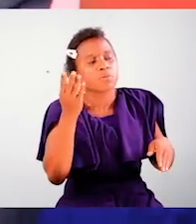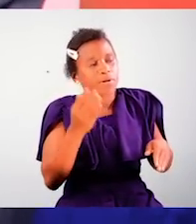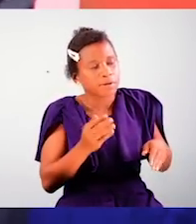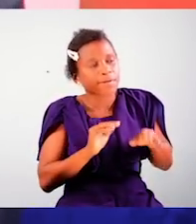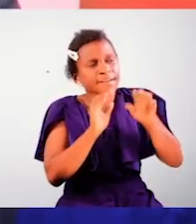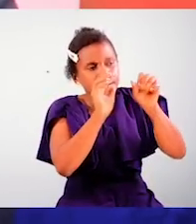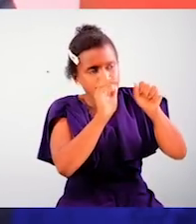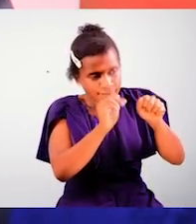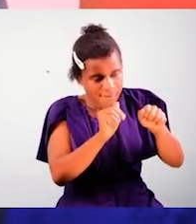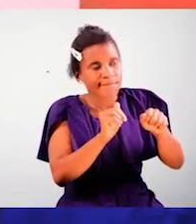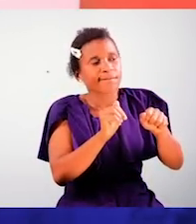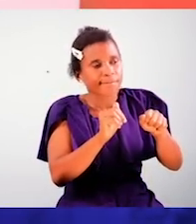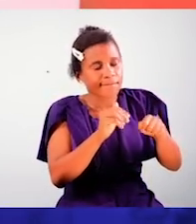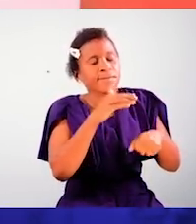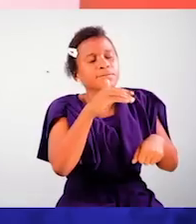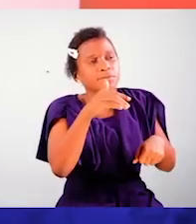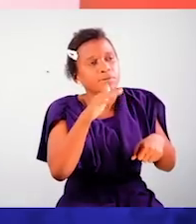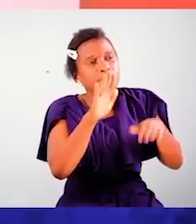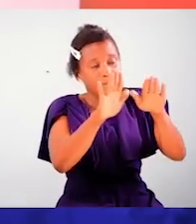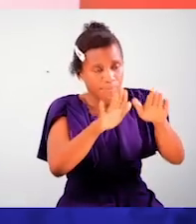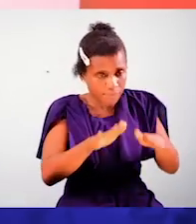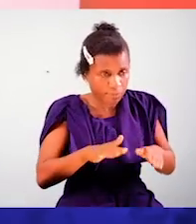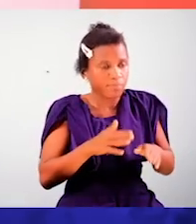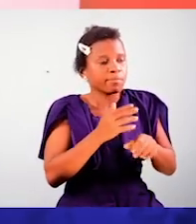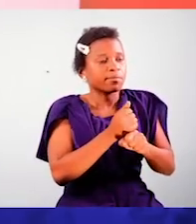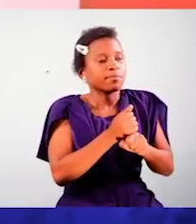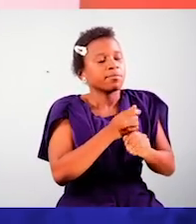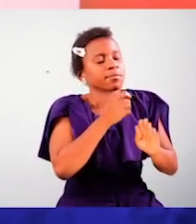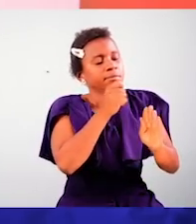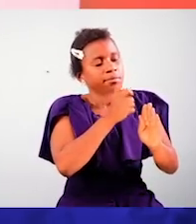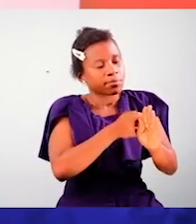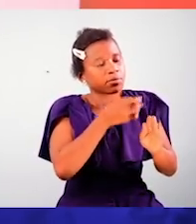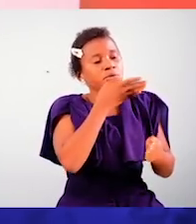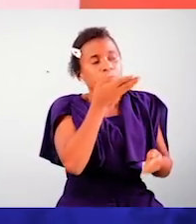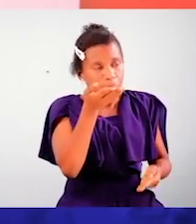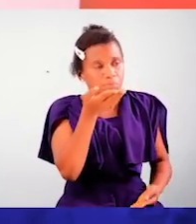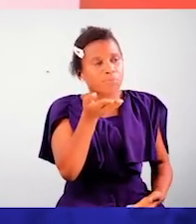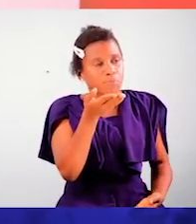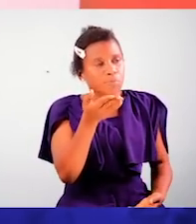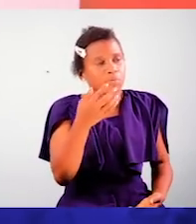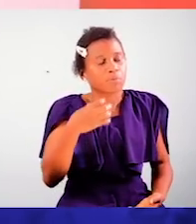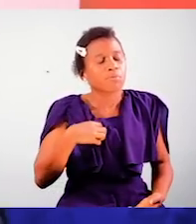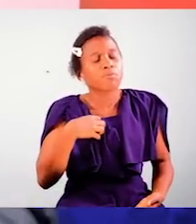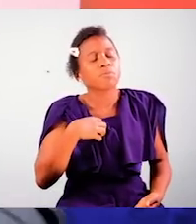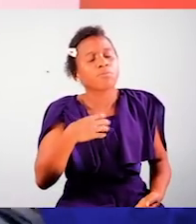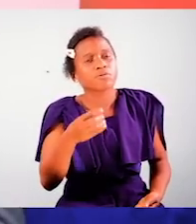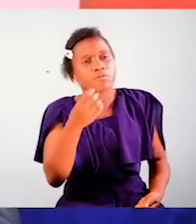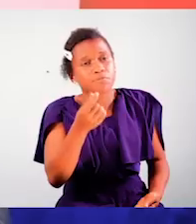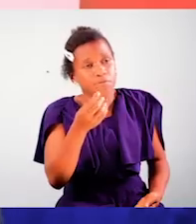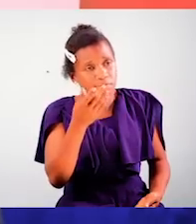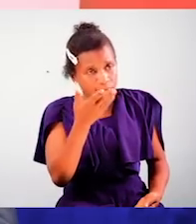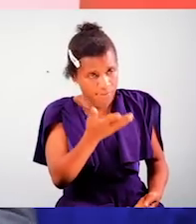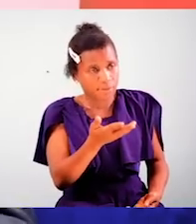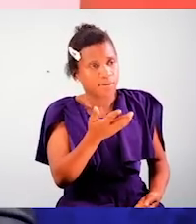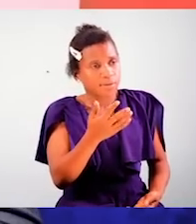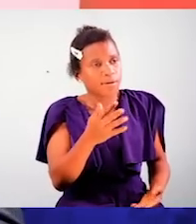haya ya CAG kule Uganda, kumetokea vituko kidogo. Kuna baadhi ya mawaziri wameshutumiwa kufanya wizi. Mwingine